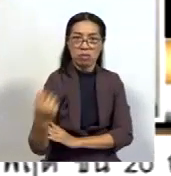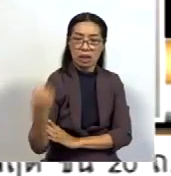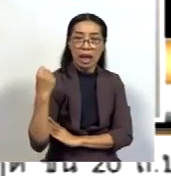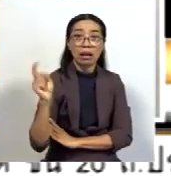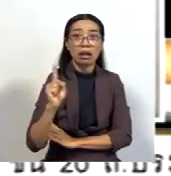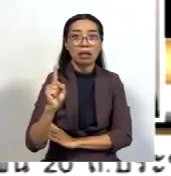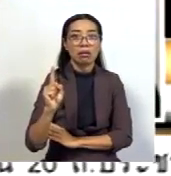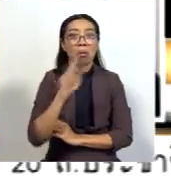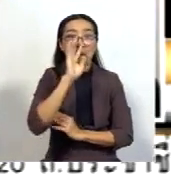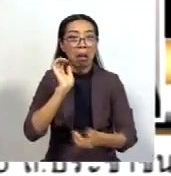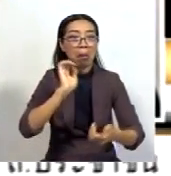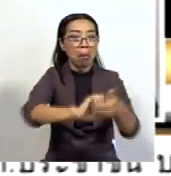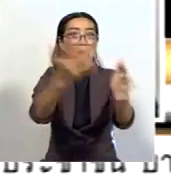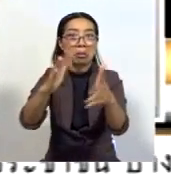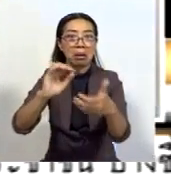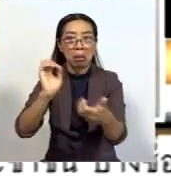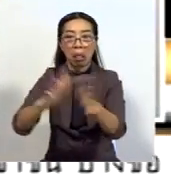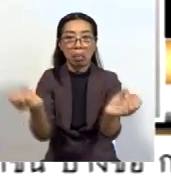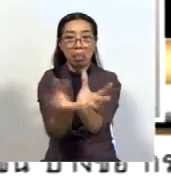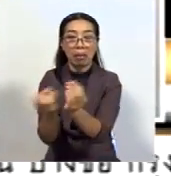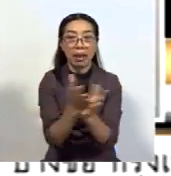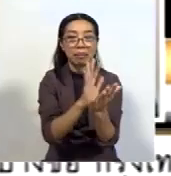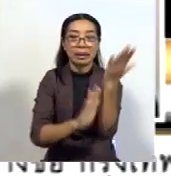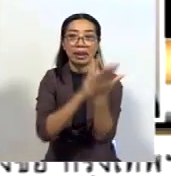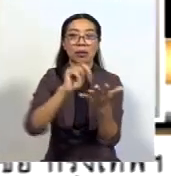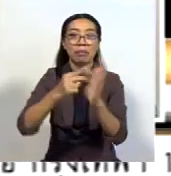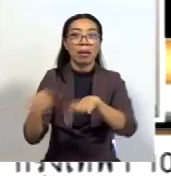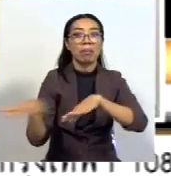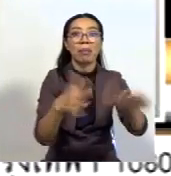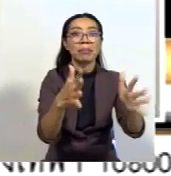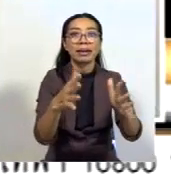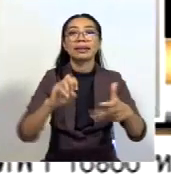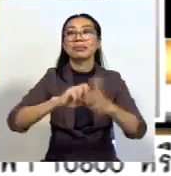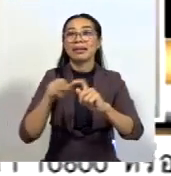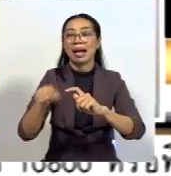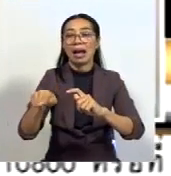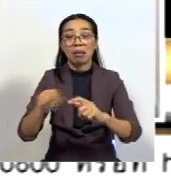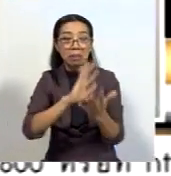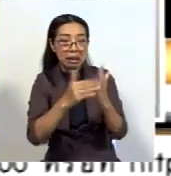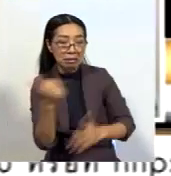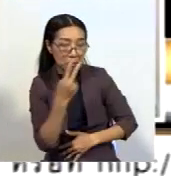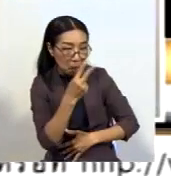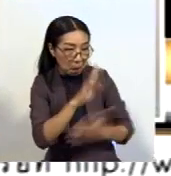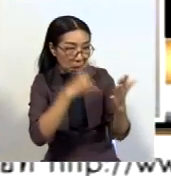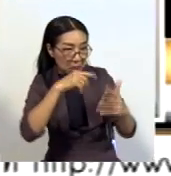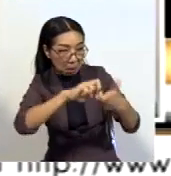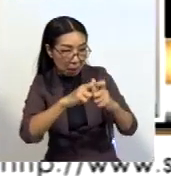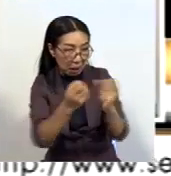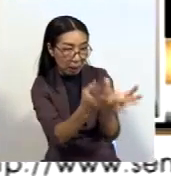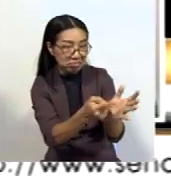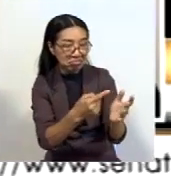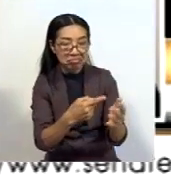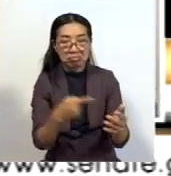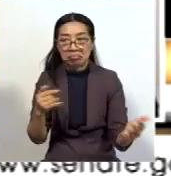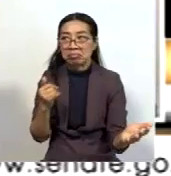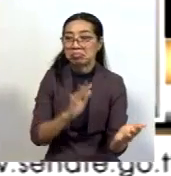คีประเทศชาติไม่พร้อมเนี่ยเขาพร้อมจะอ้อมทันทีแหละครับนะเขามีเส้นทางอ้อมเขาอยู่แล้วเสียดายว่าก่อนหน้านั้นก็เ